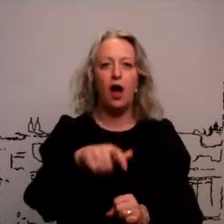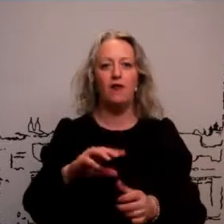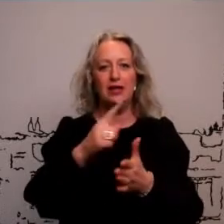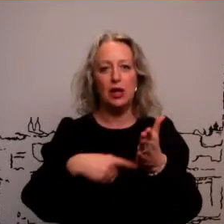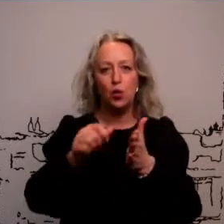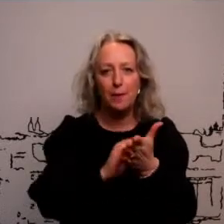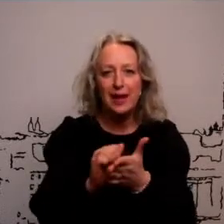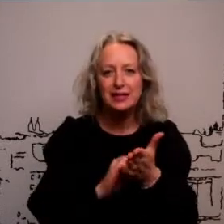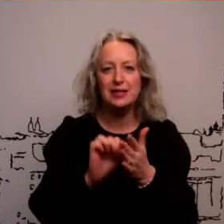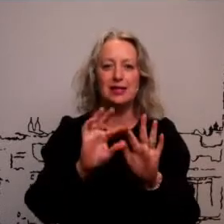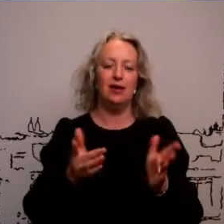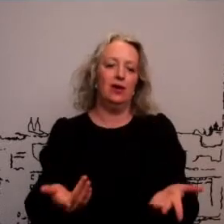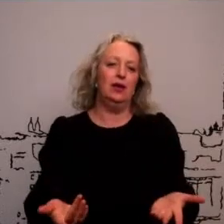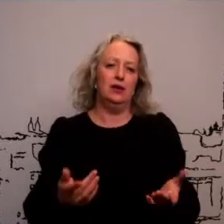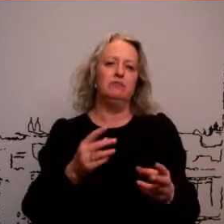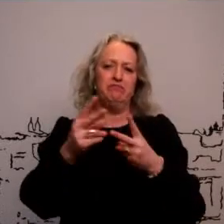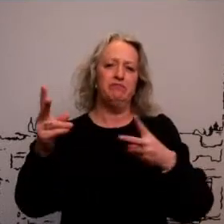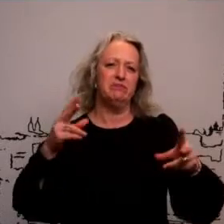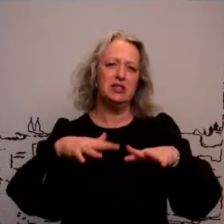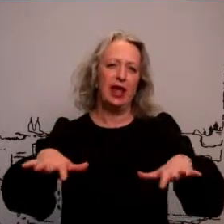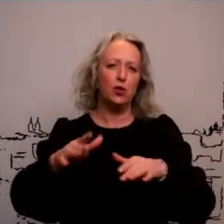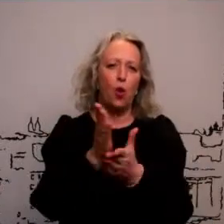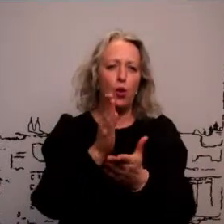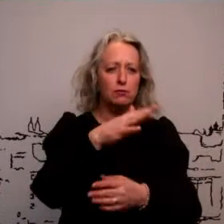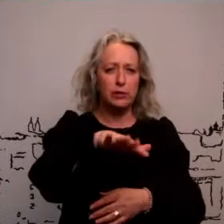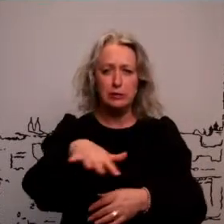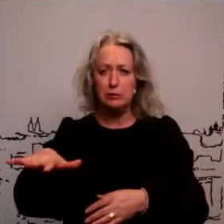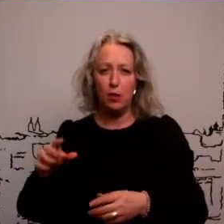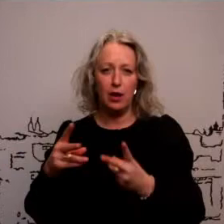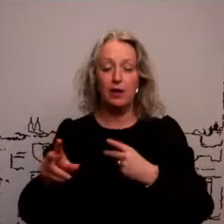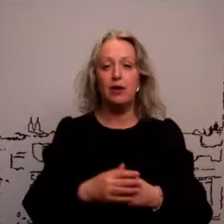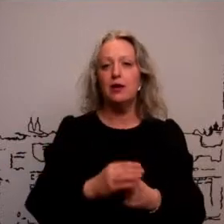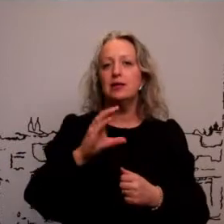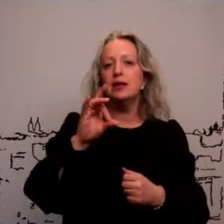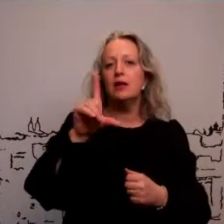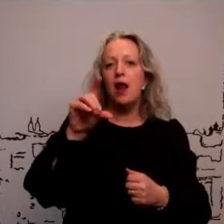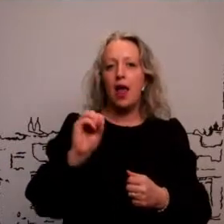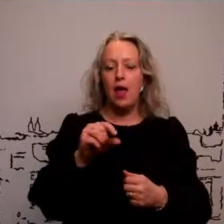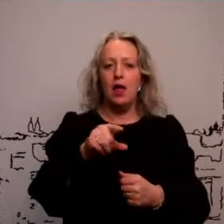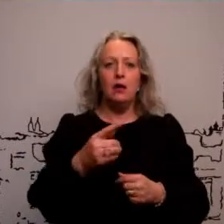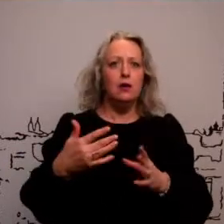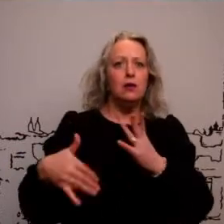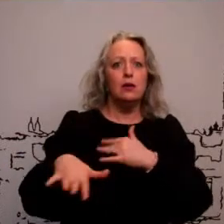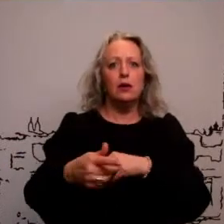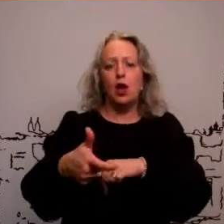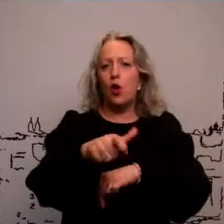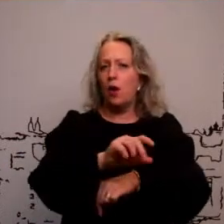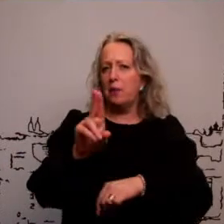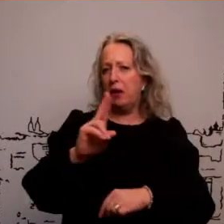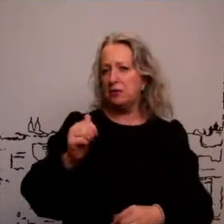igast ettevõtlussektorist. Mm-hmm. Sirle, kes kõige suurema löögi all on? On need